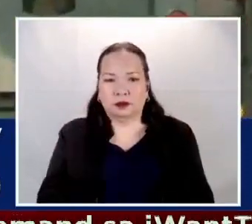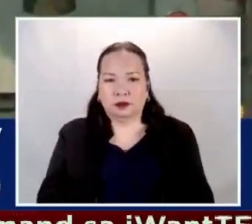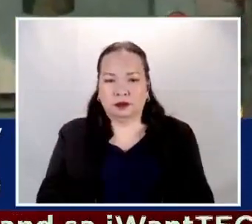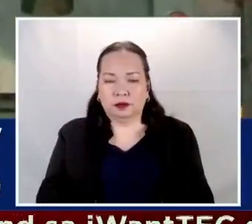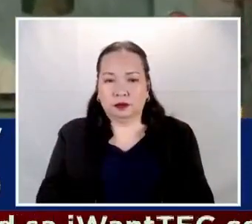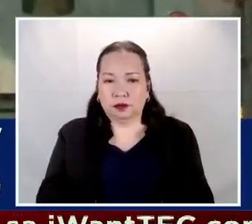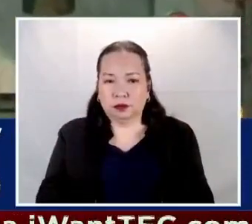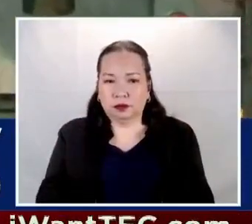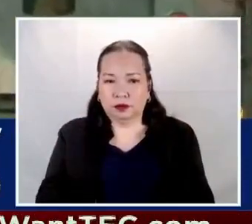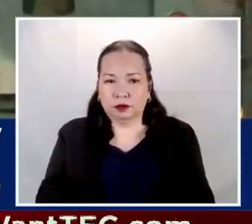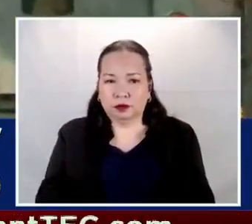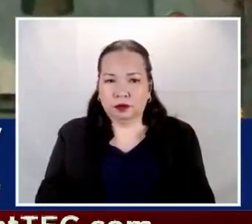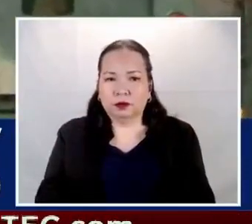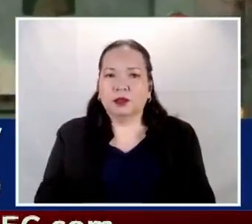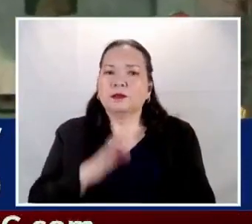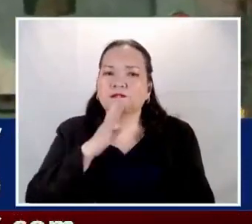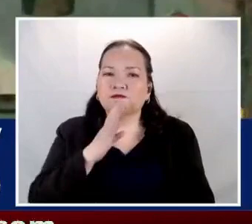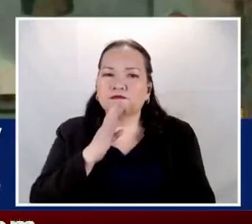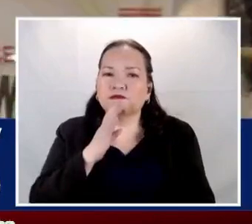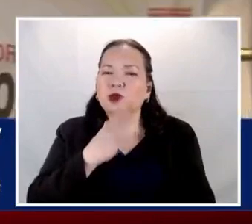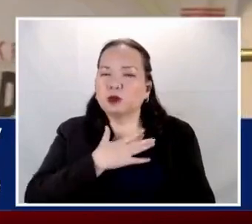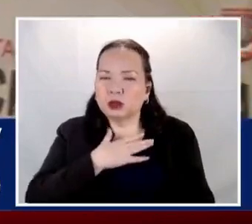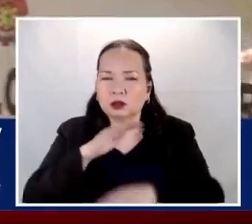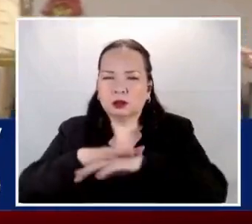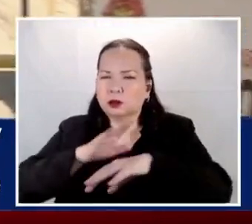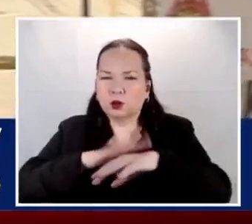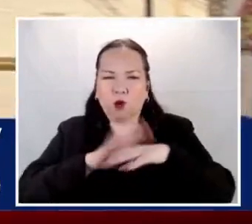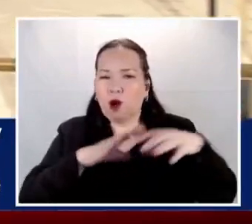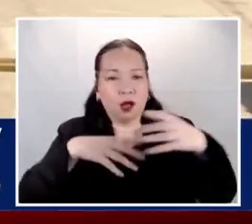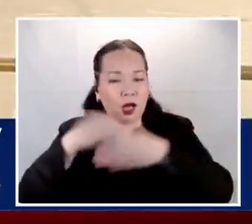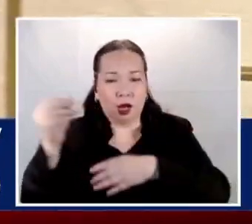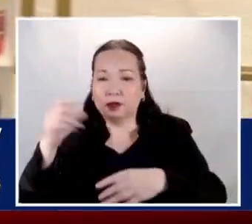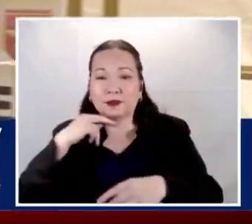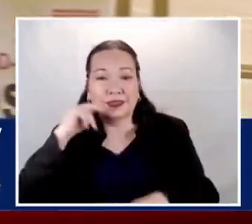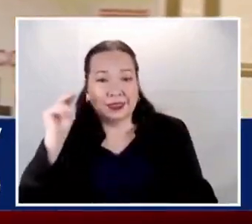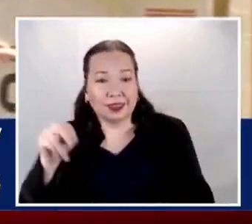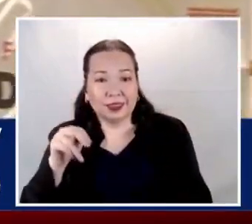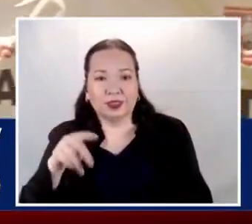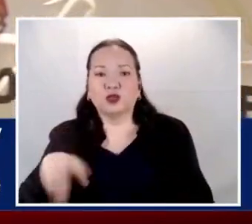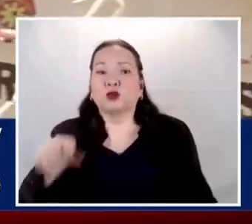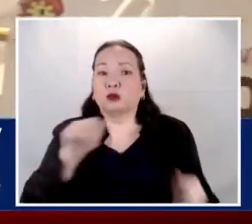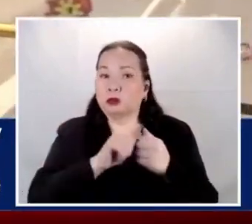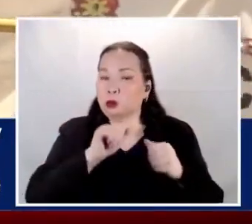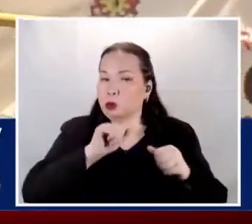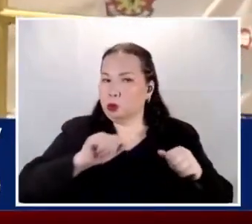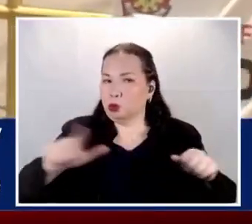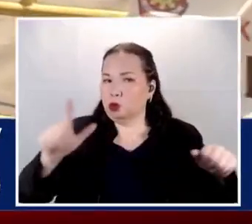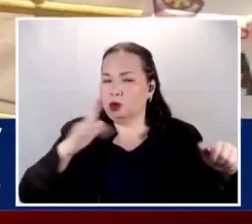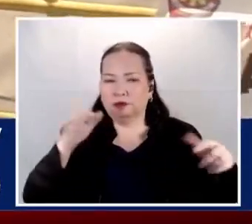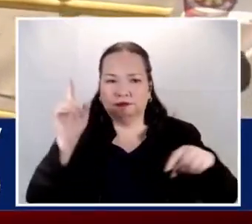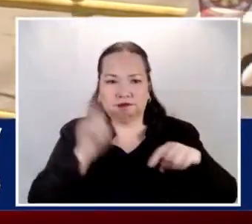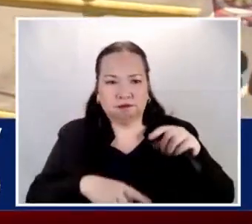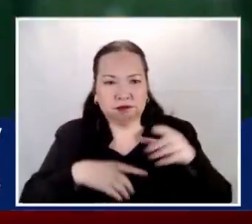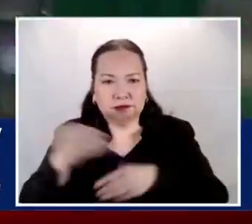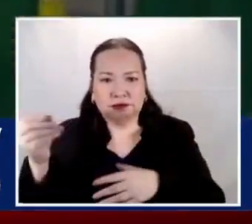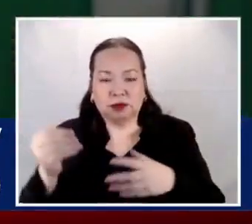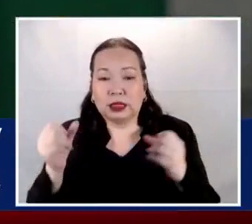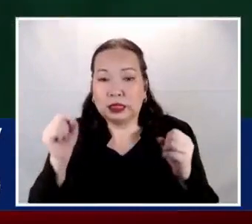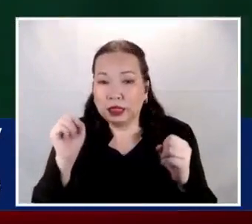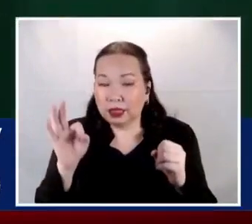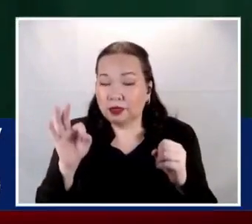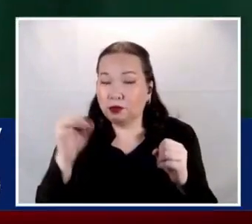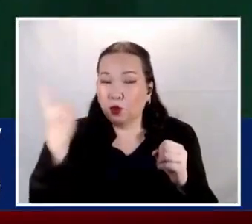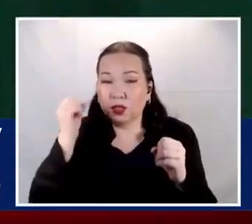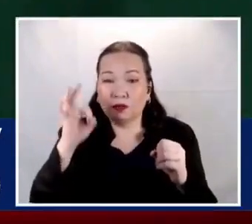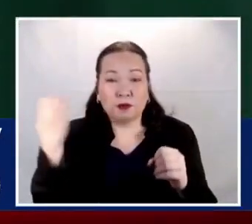tahanan. Huwag lumabas kung hindi kinakailangan. Pinagbawalan lumabas ang lahat, maliban na lang kung essential worker.